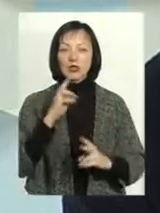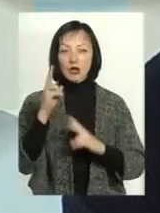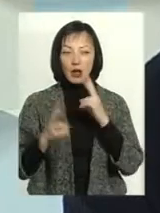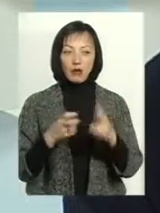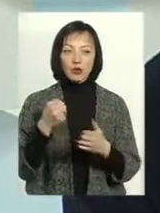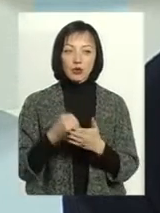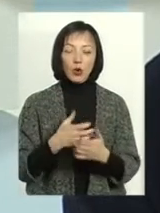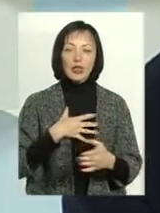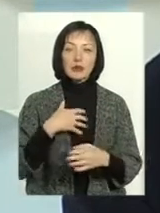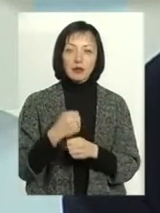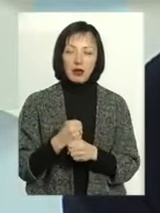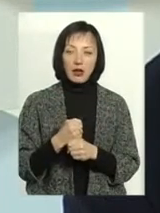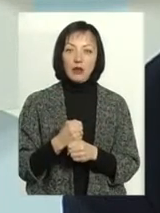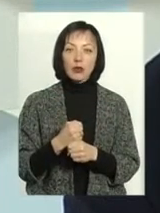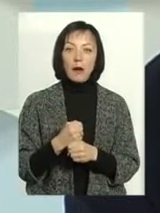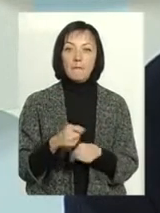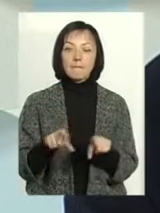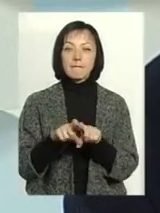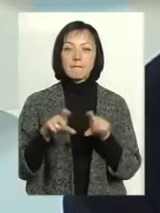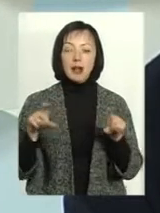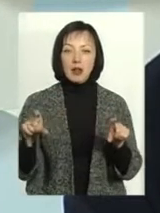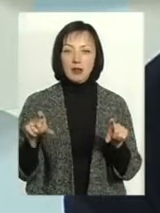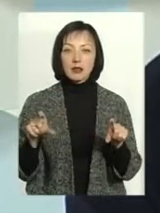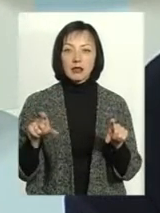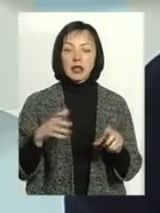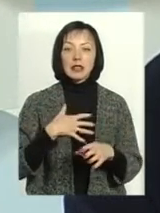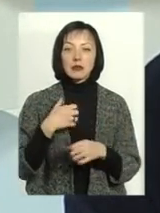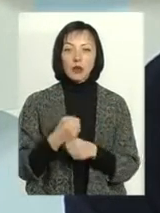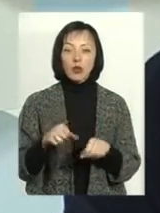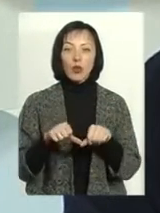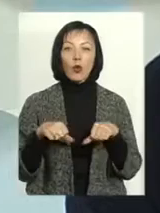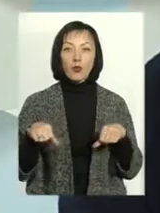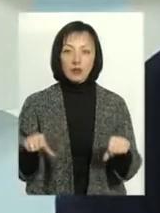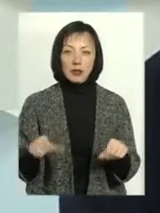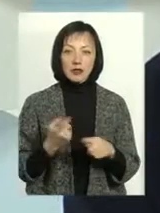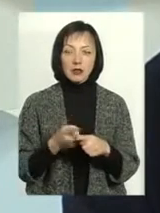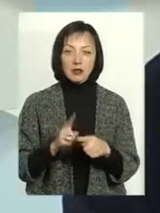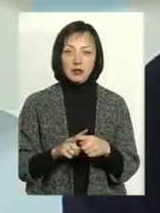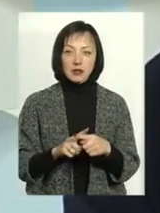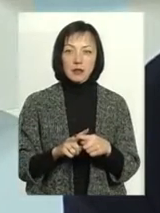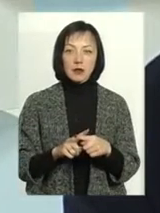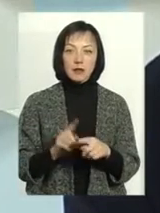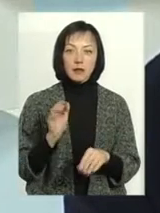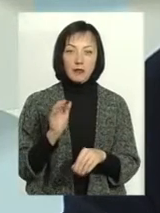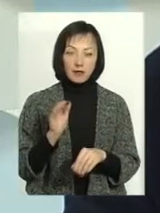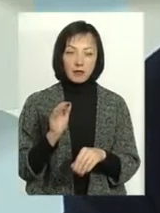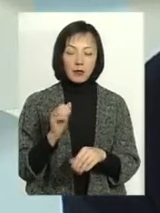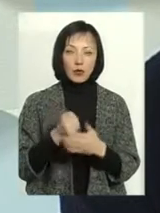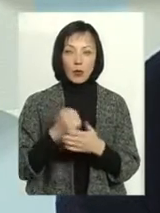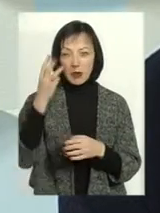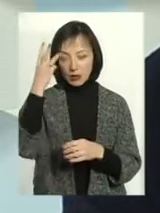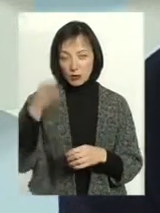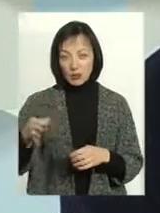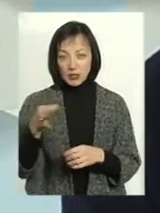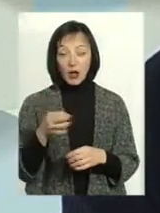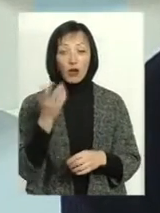до дисциплінарної палати, кваліфікаційно-дисциплінарної комісії адвокатури, в даному випадку Хмельницької області.